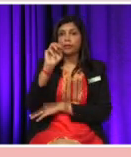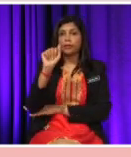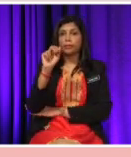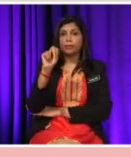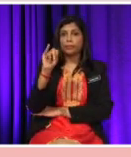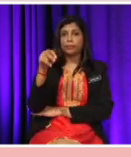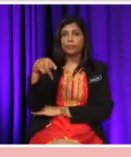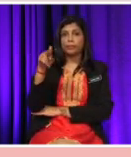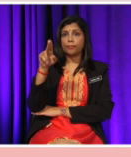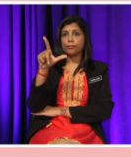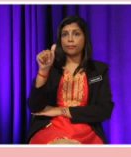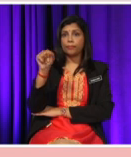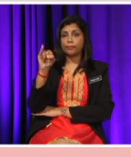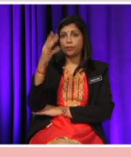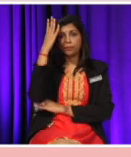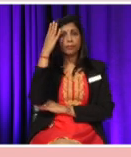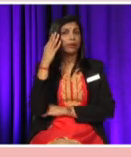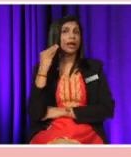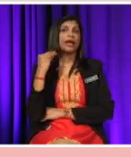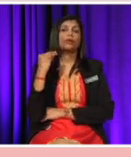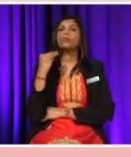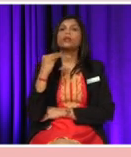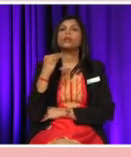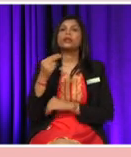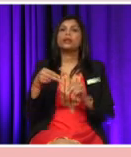pembeli ubah bergerak Balas oke